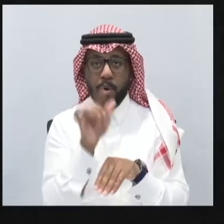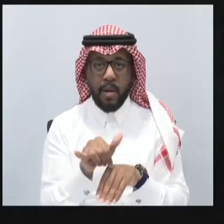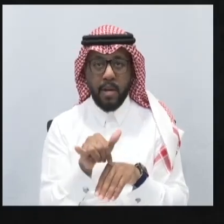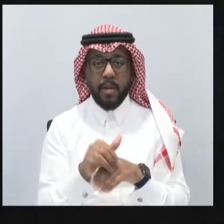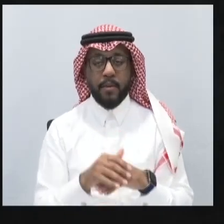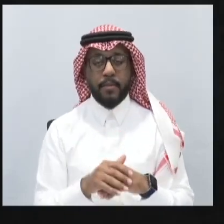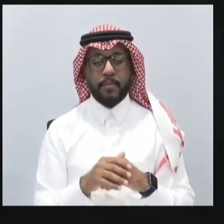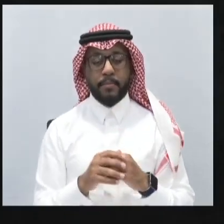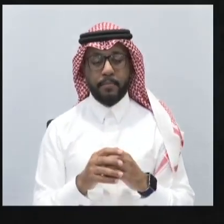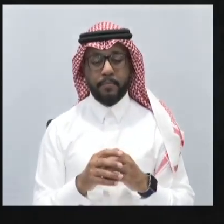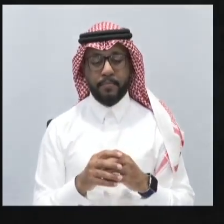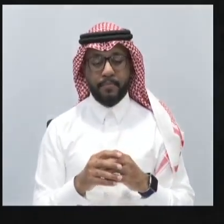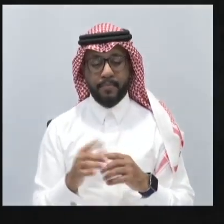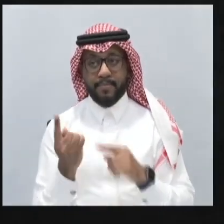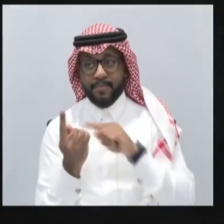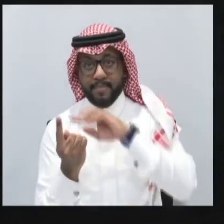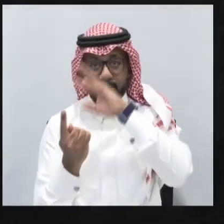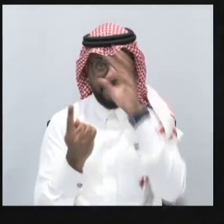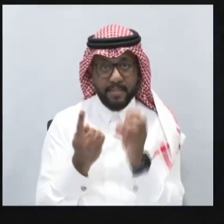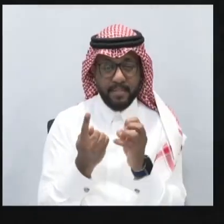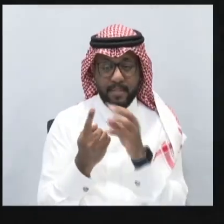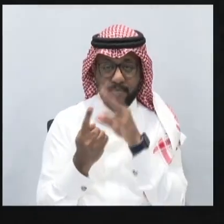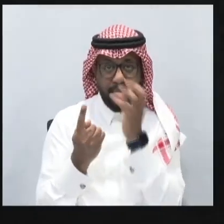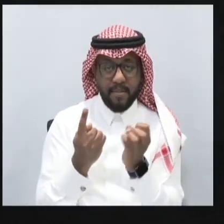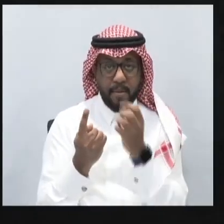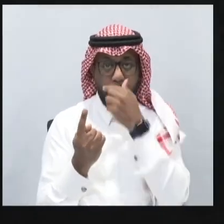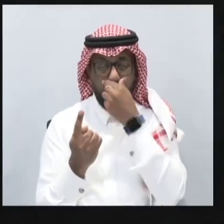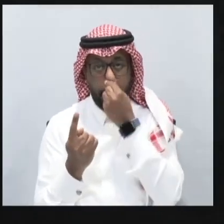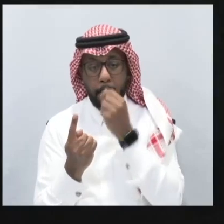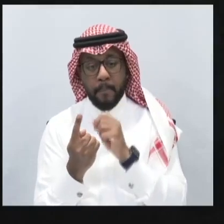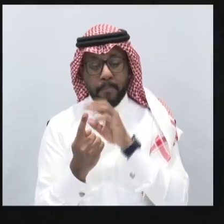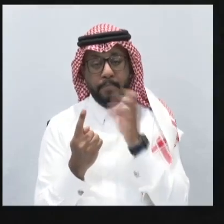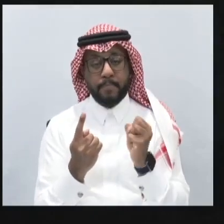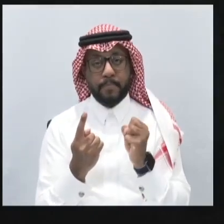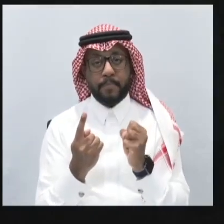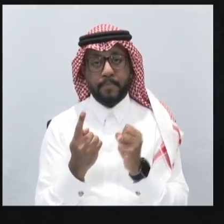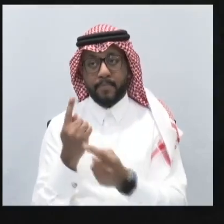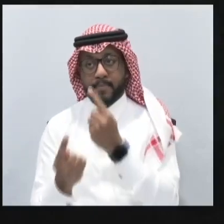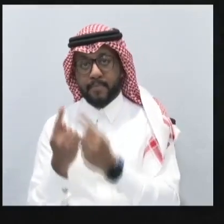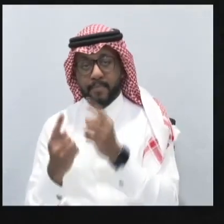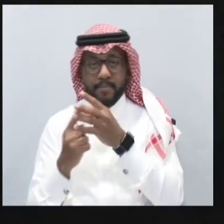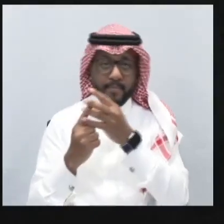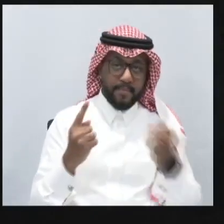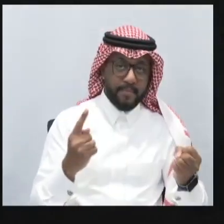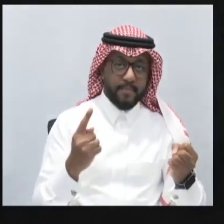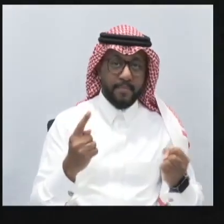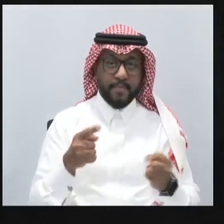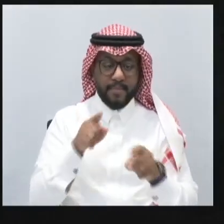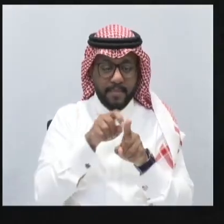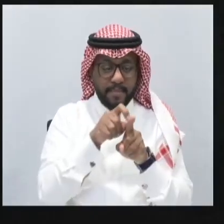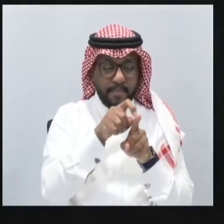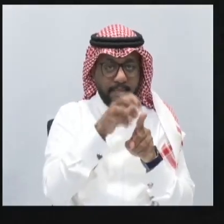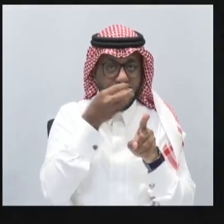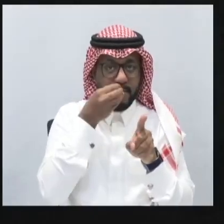جزء من طاقه النبات استفاد منها العش الجراده اخذت الجراده تتغذى على